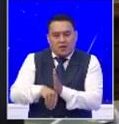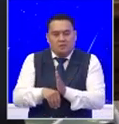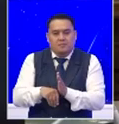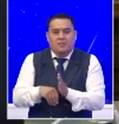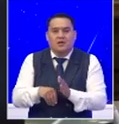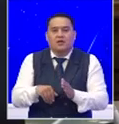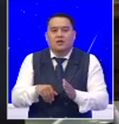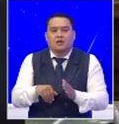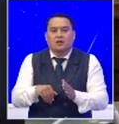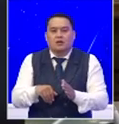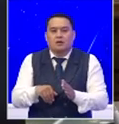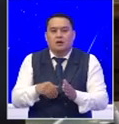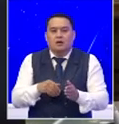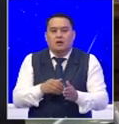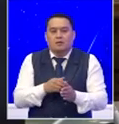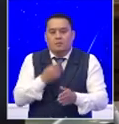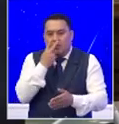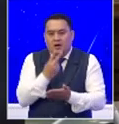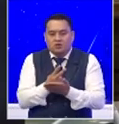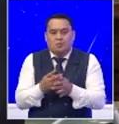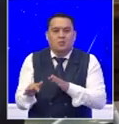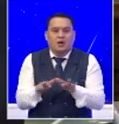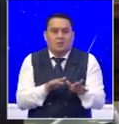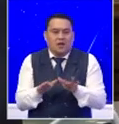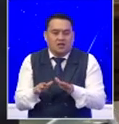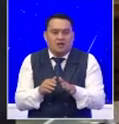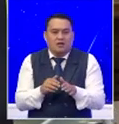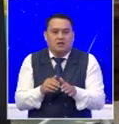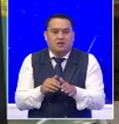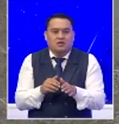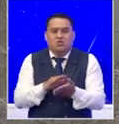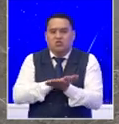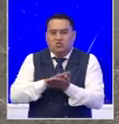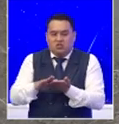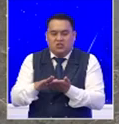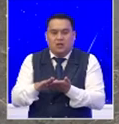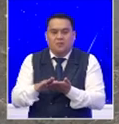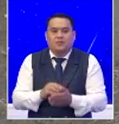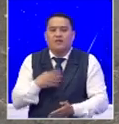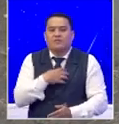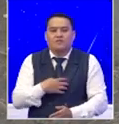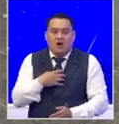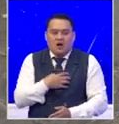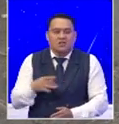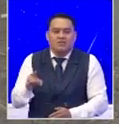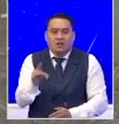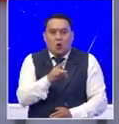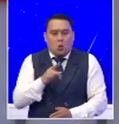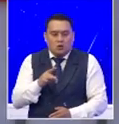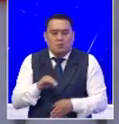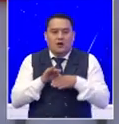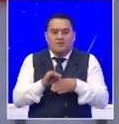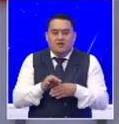за счет опережающих каких-то мероприятий, казах таза. Одной из важных задач в регионе является